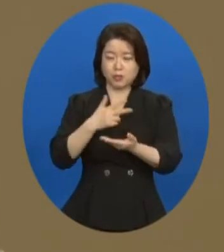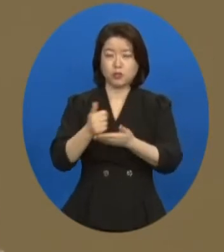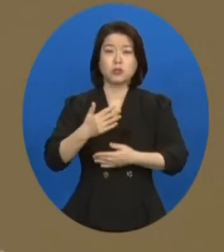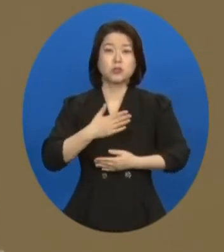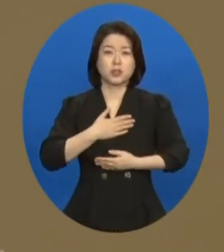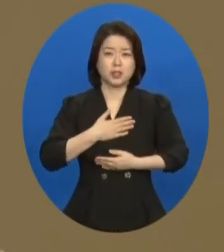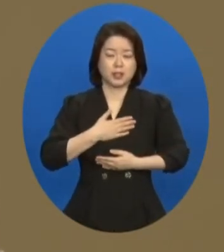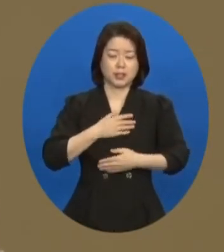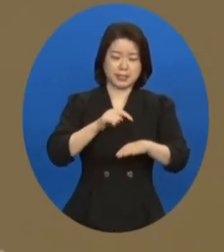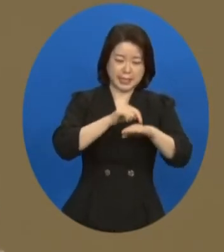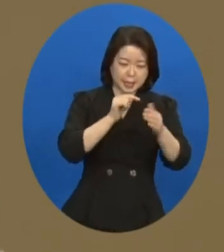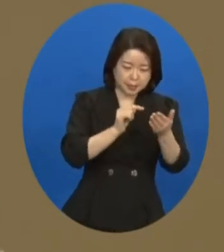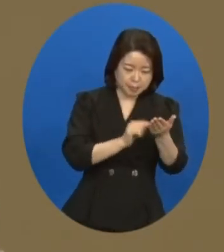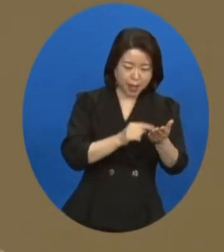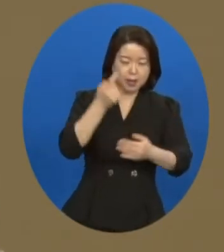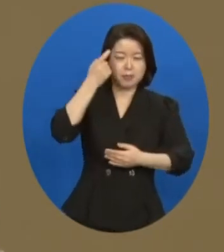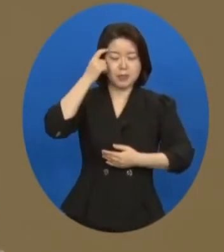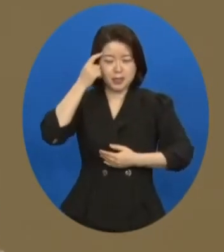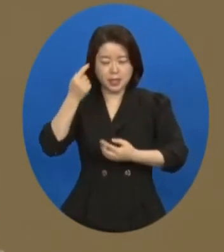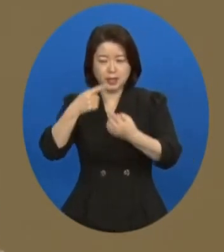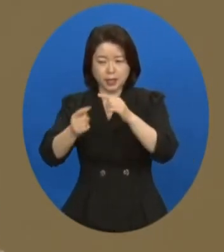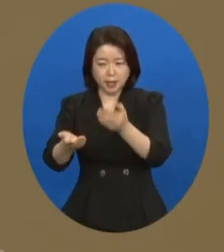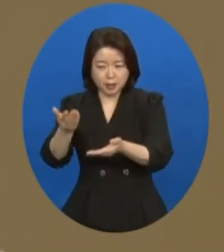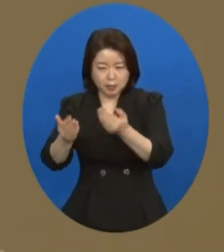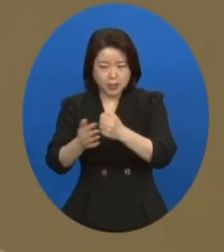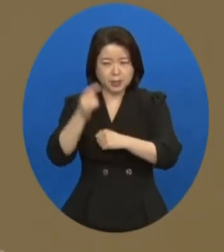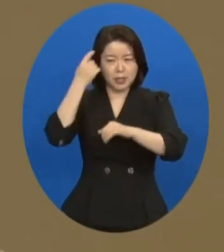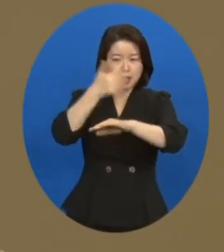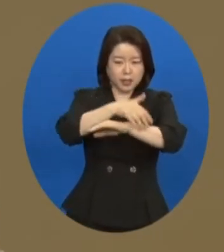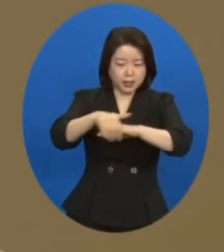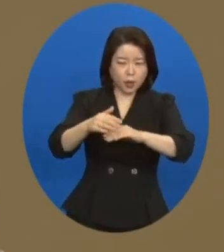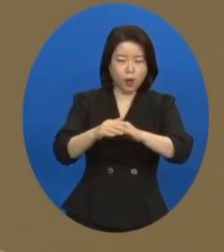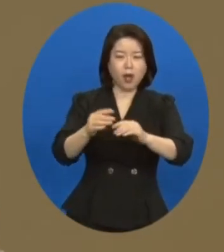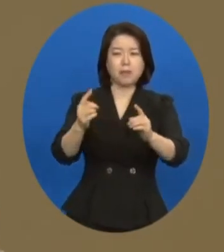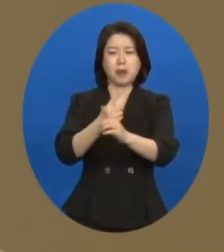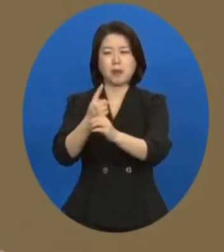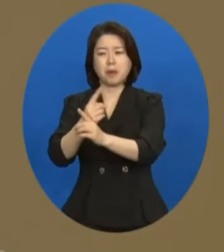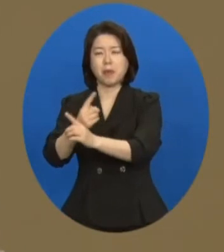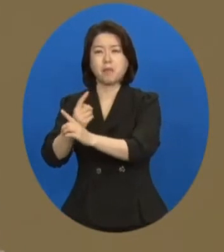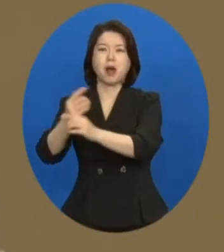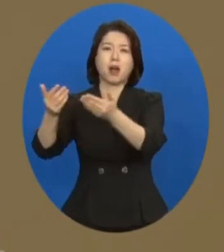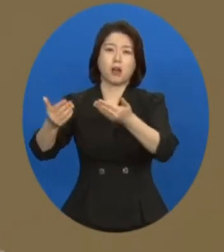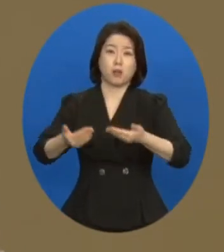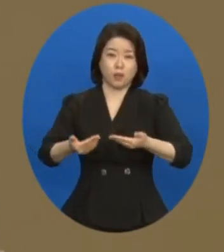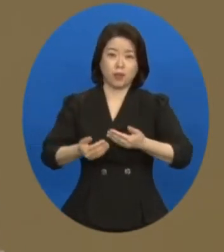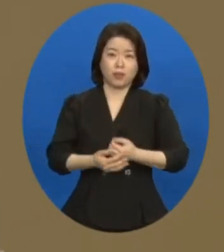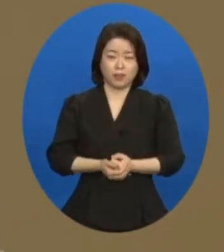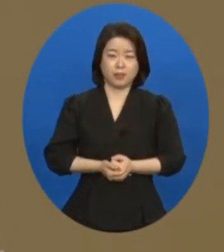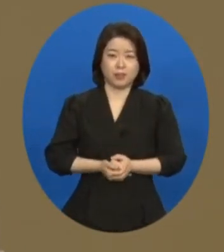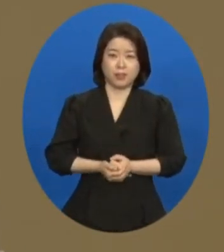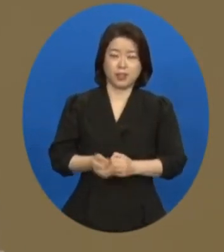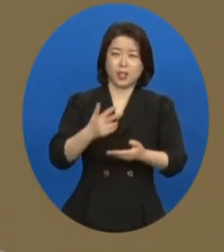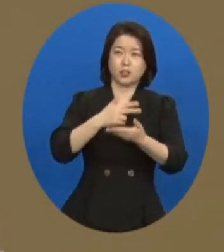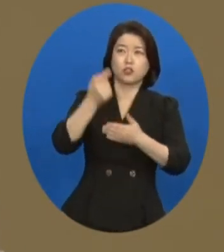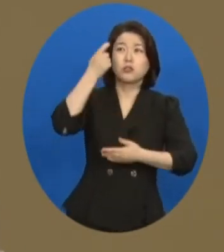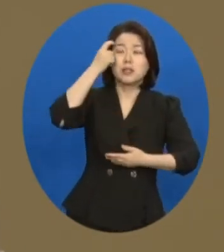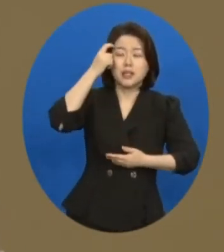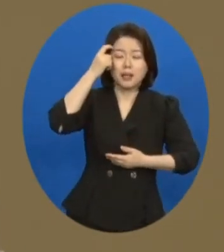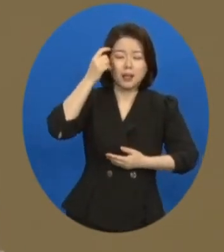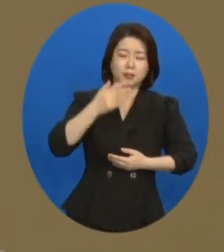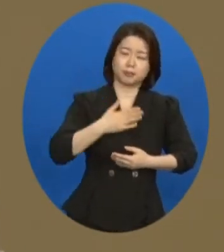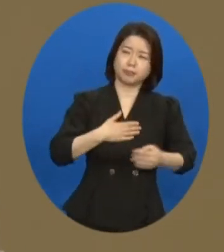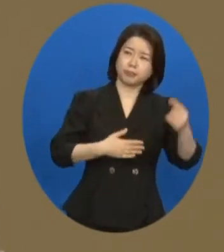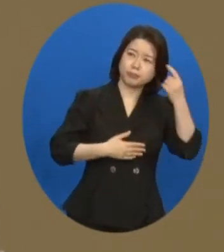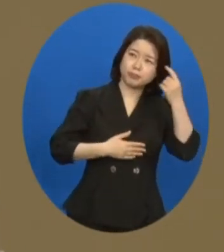제 마음과 생각과 판단과 계획을 고치기 하셨어요 주님의 생각은 재생 것과